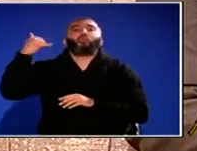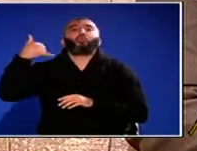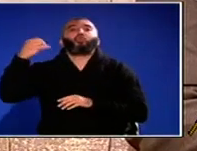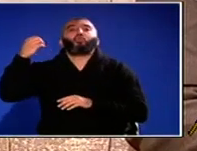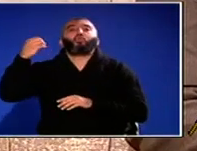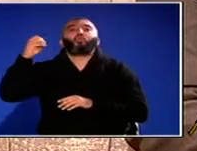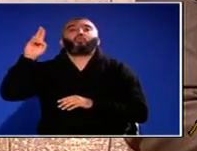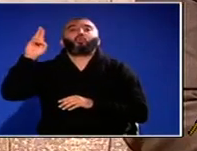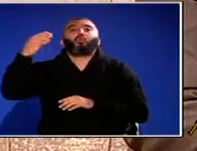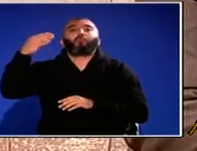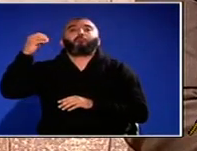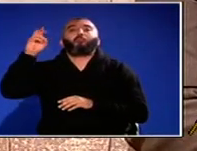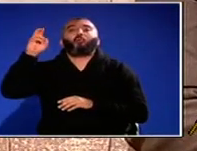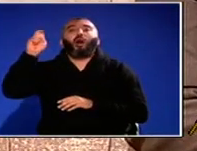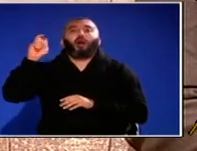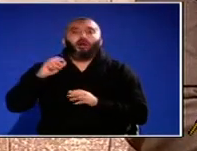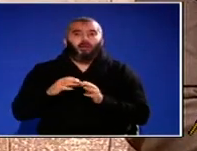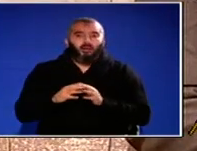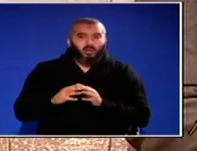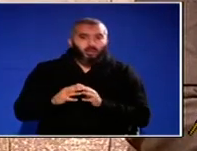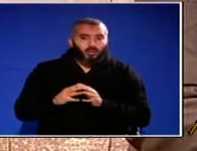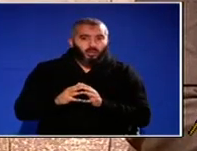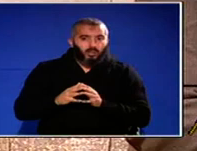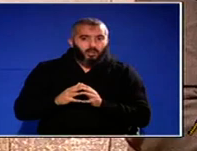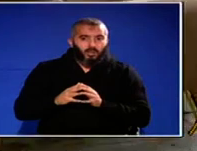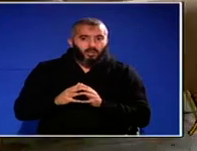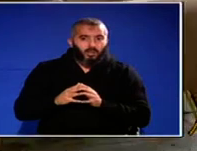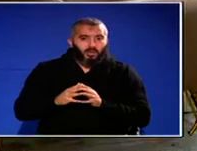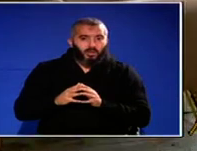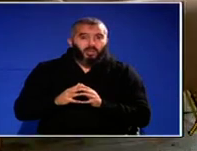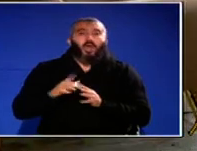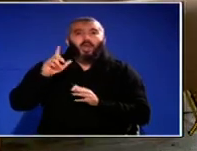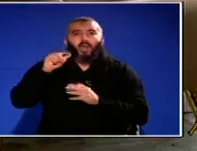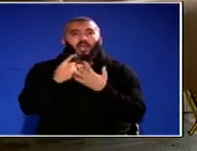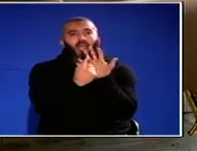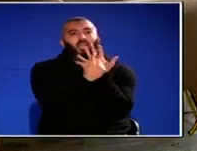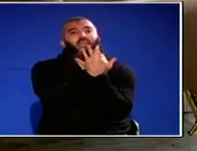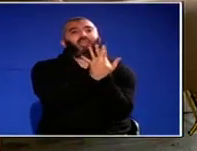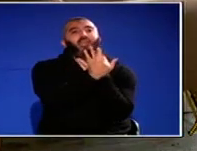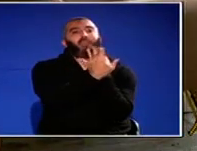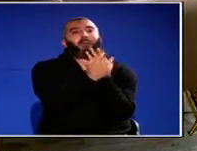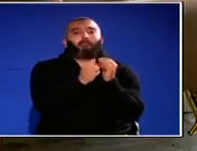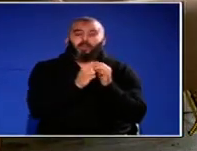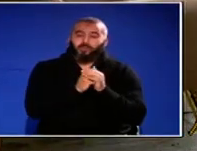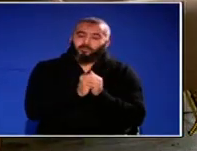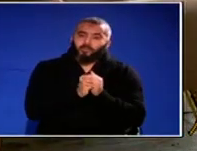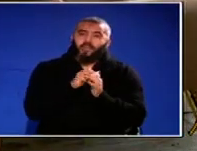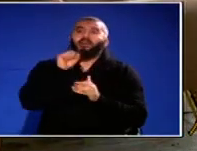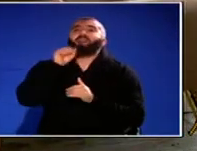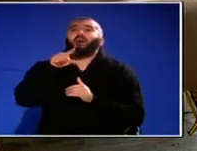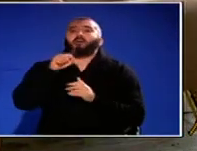ويكمل الخطبة. يفوت القاعة نتاع الميسوط. ومن بعد يفوت المحراب يصلي بالجماعة.